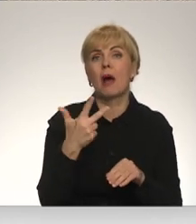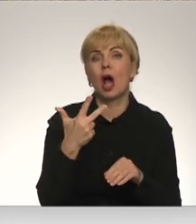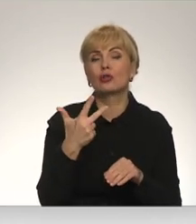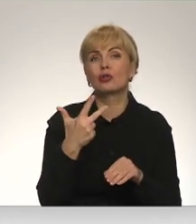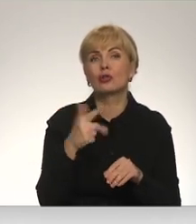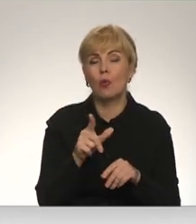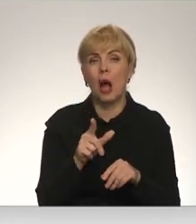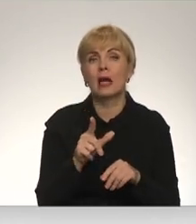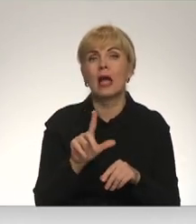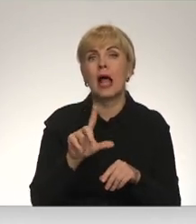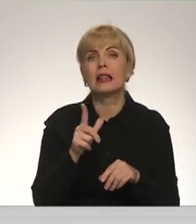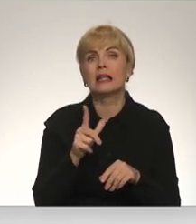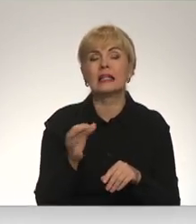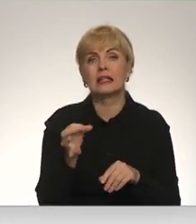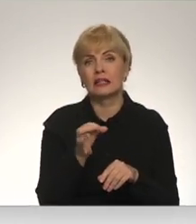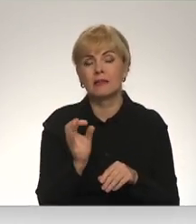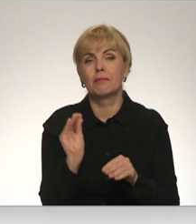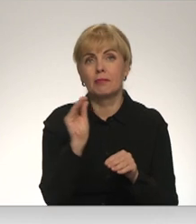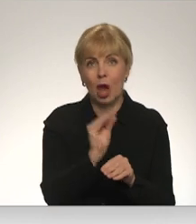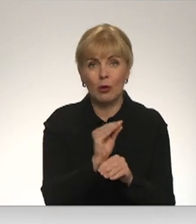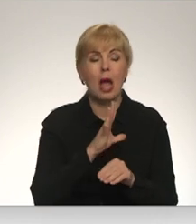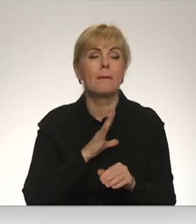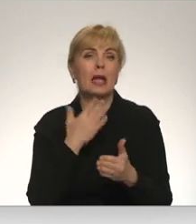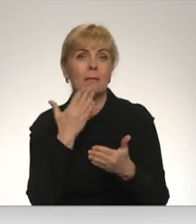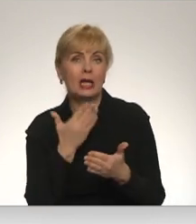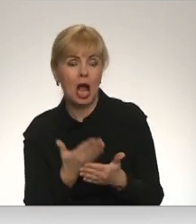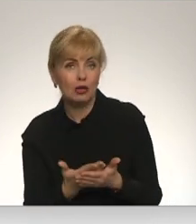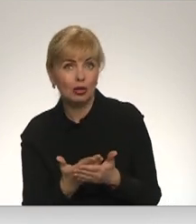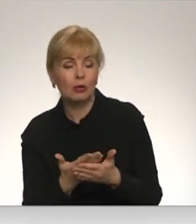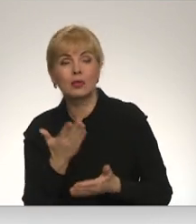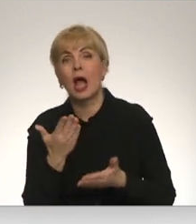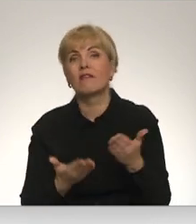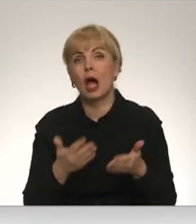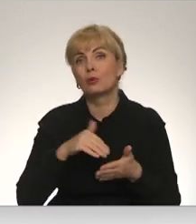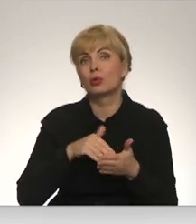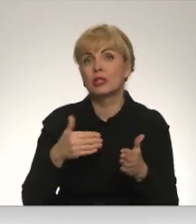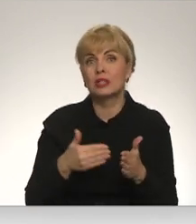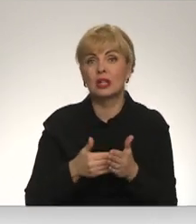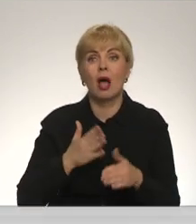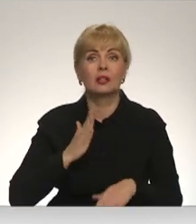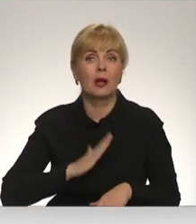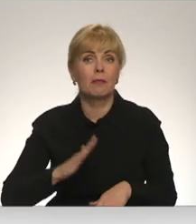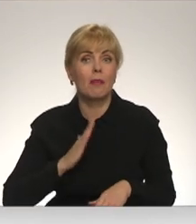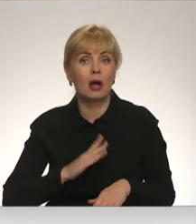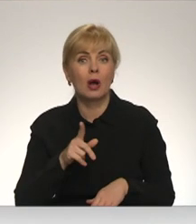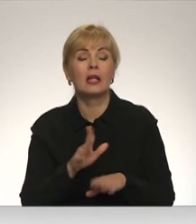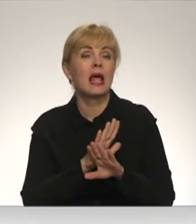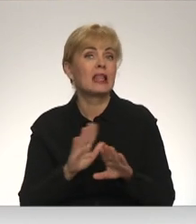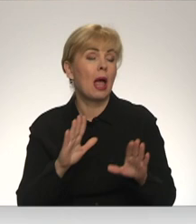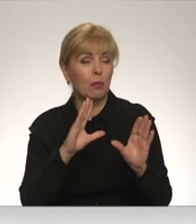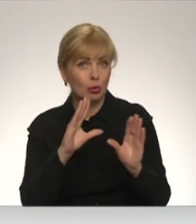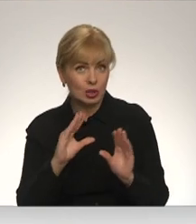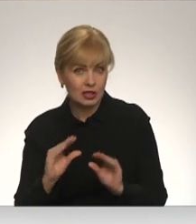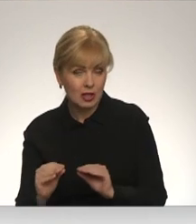litru. Tāpēc mums bija tāds priekšlikums. Varbūt tā situācija pagaidām, kad nebūs